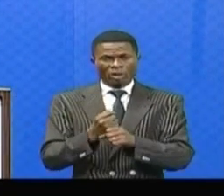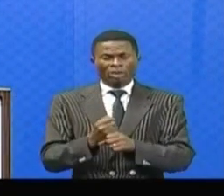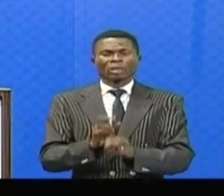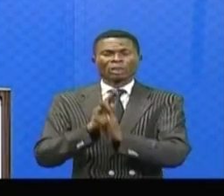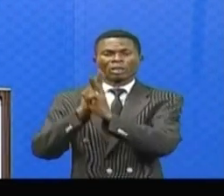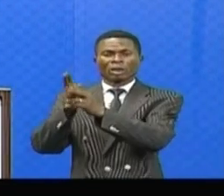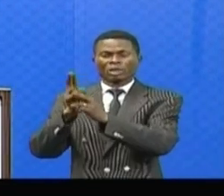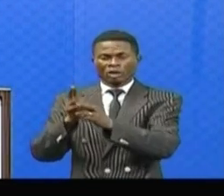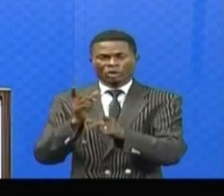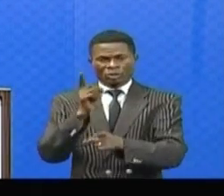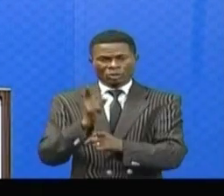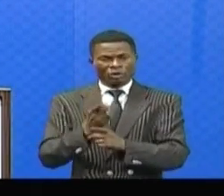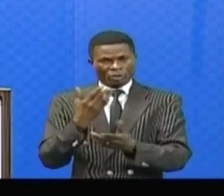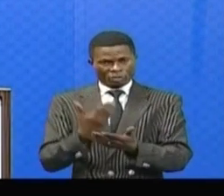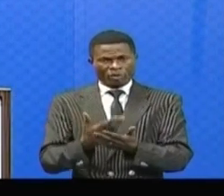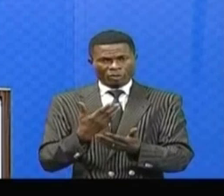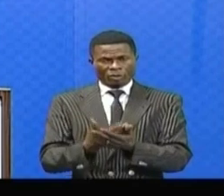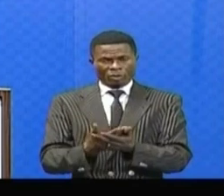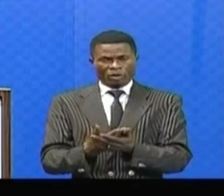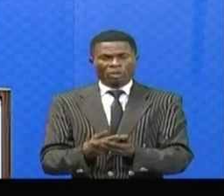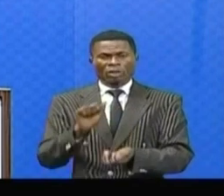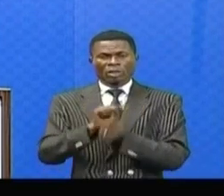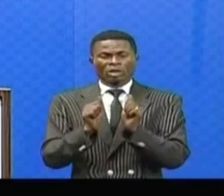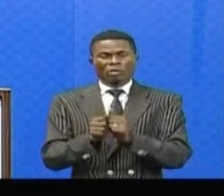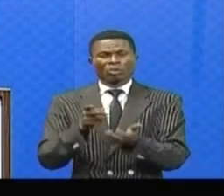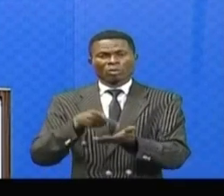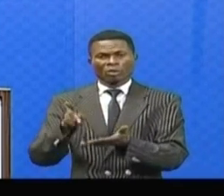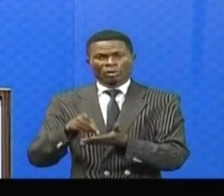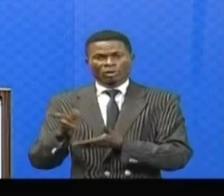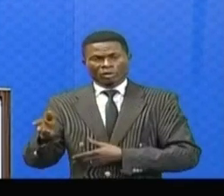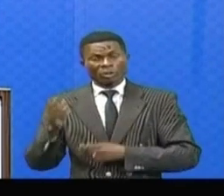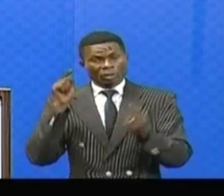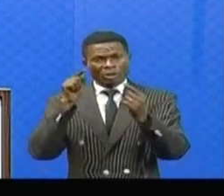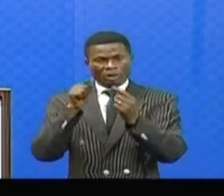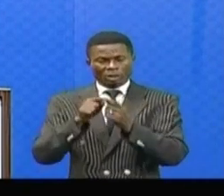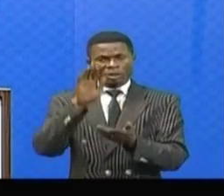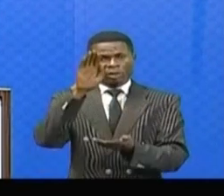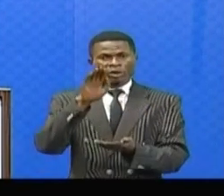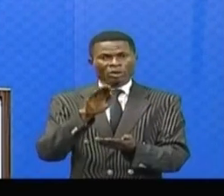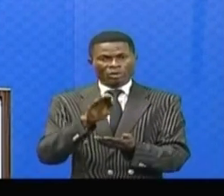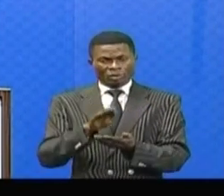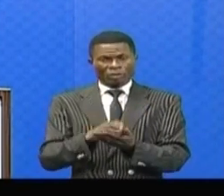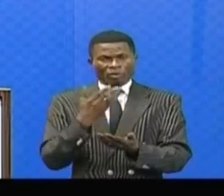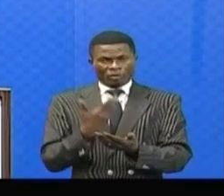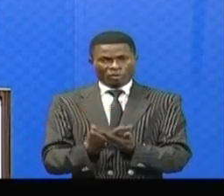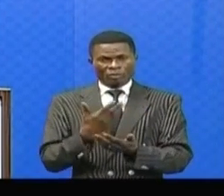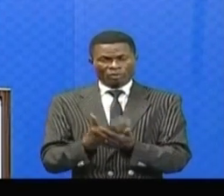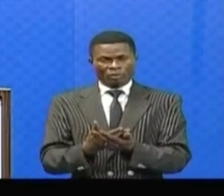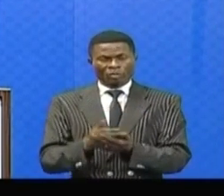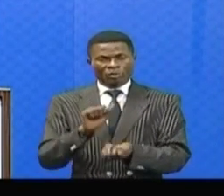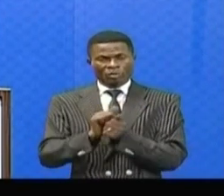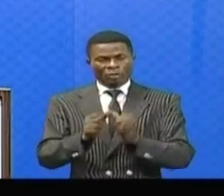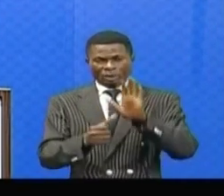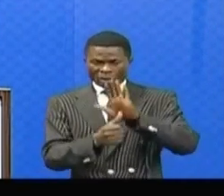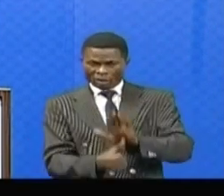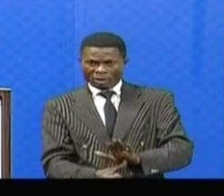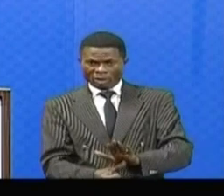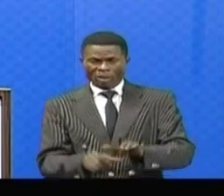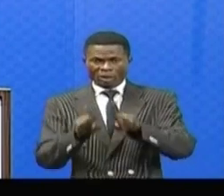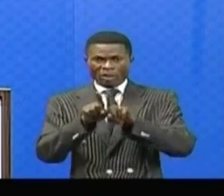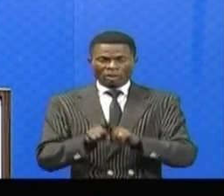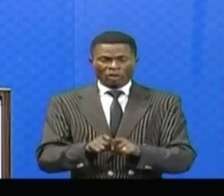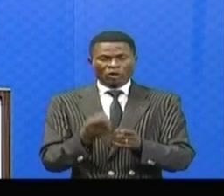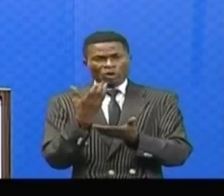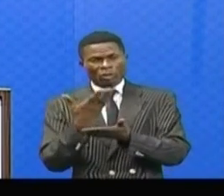une refonte urgente de notre politique salariale dans le but de réduire le plus possible les inégalités et autres